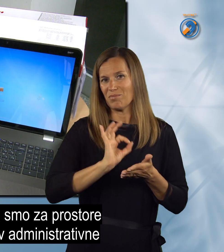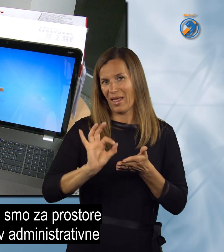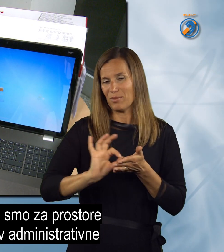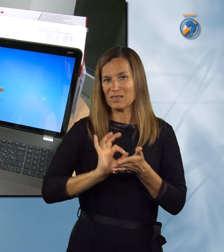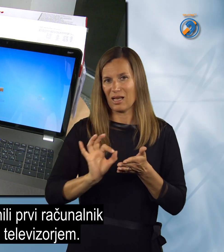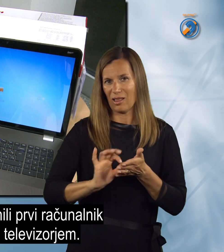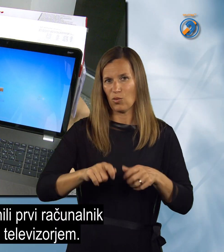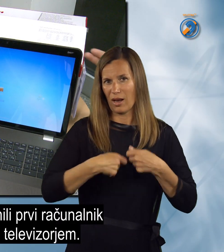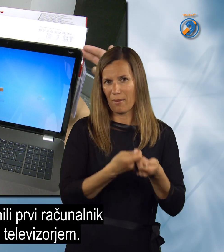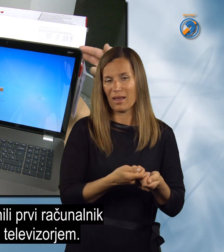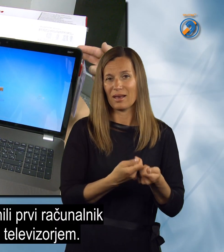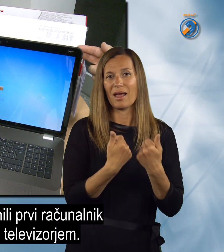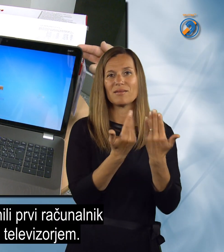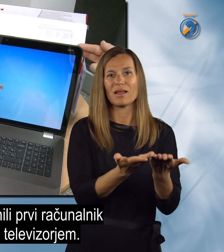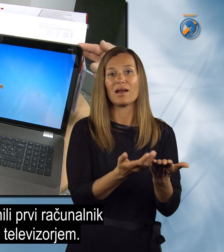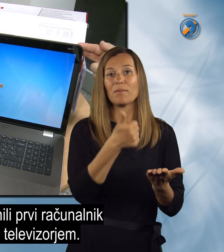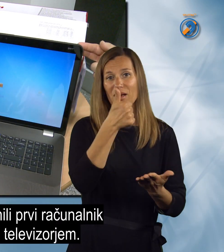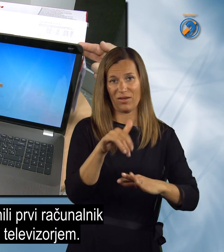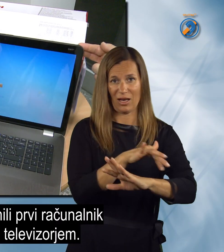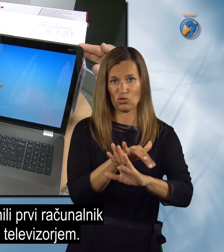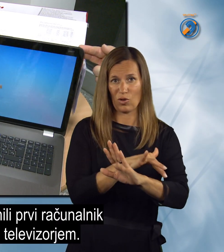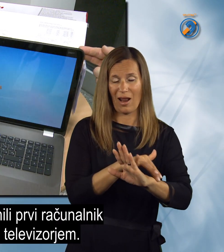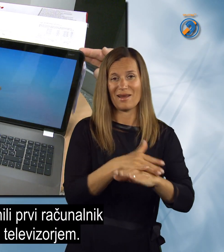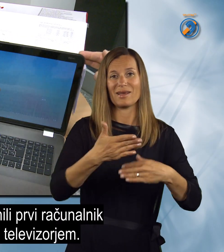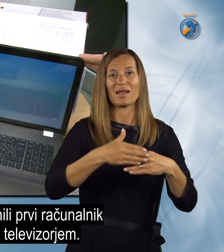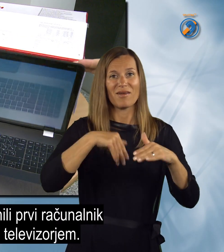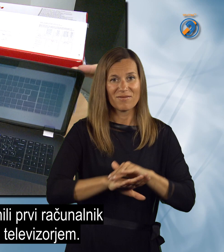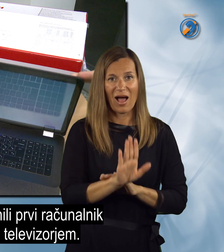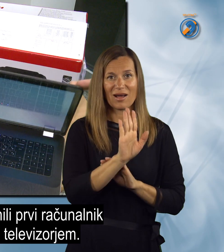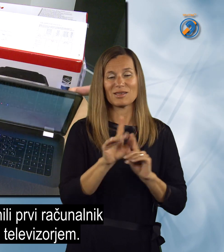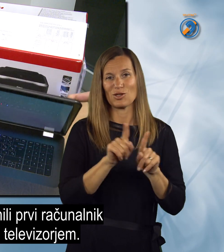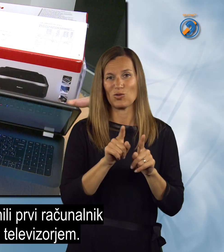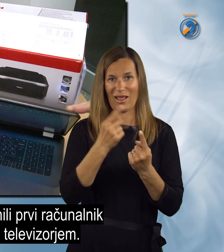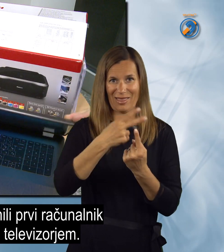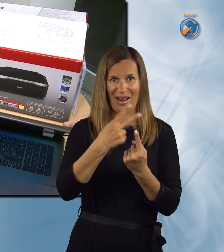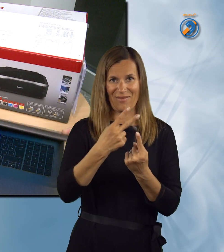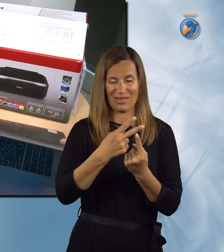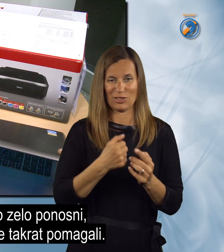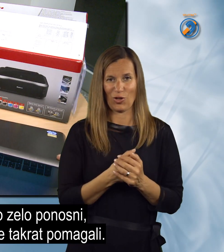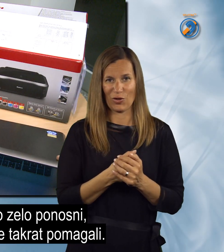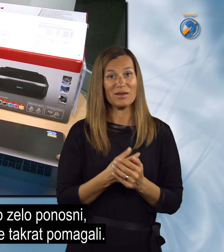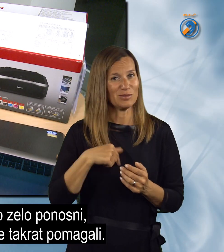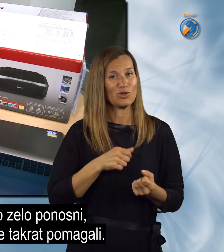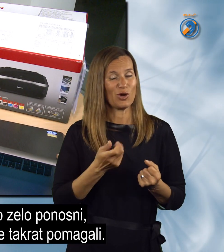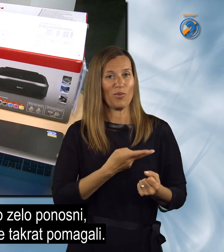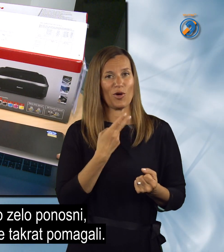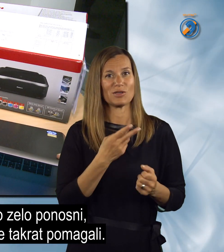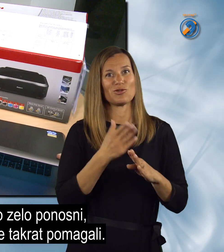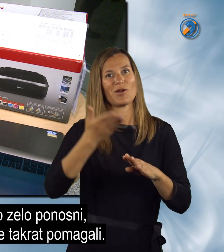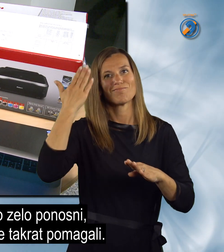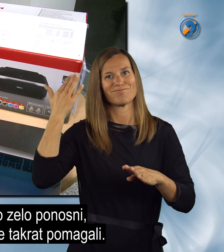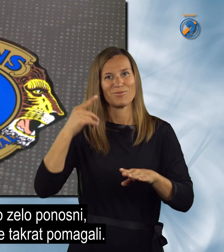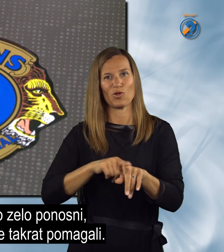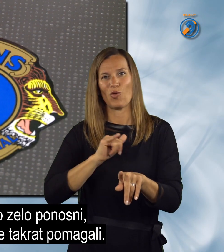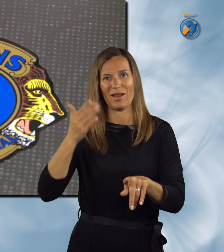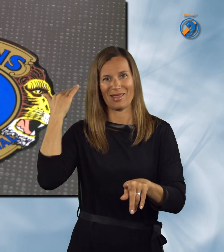v administrativne namene namenili prvi računalnik z faksom in pa z enim televizorjem. Tako da smo zelo ponosni in smo lahko